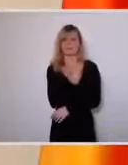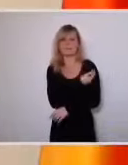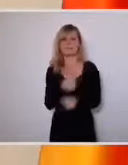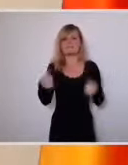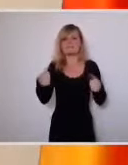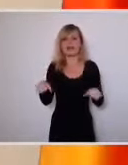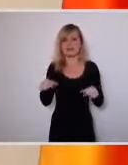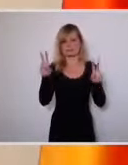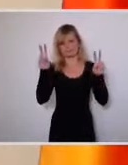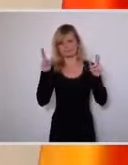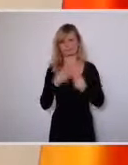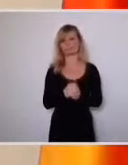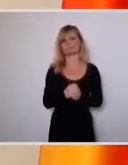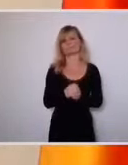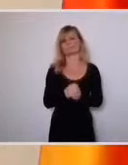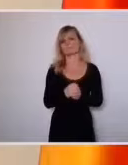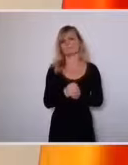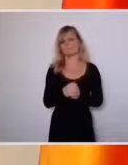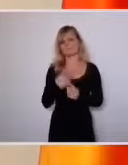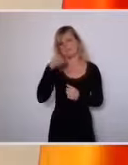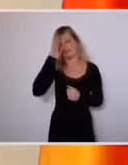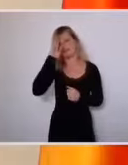Impfzwang. Ich will mal deutlich sagen, das ist